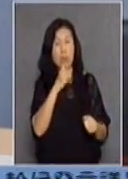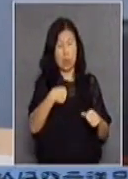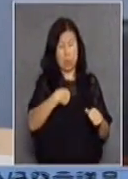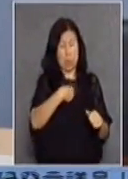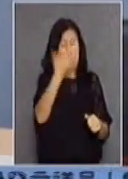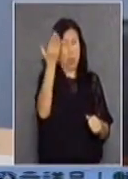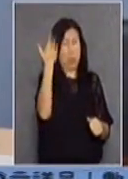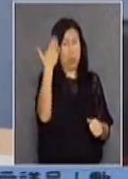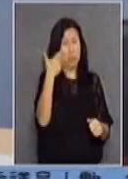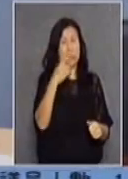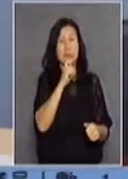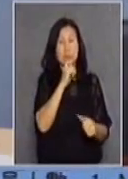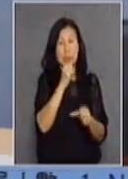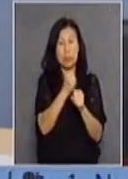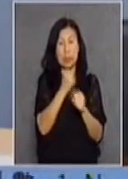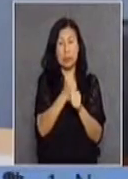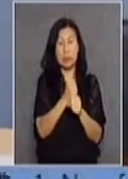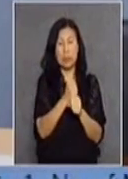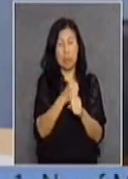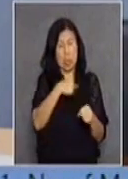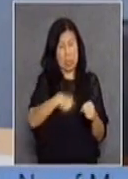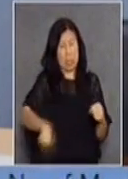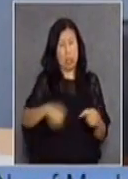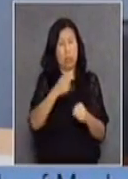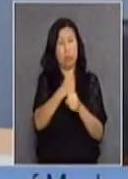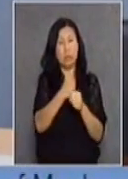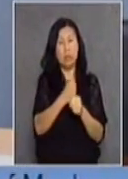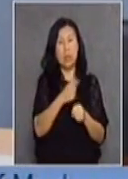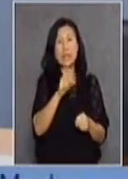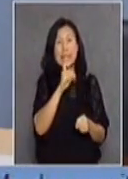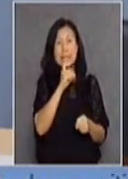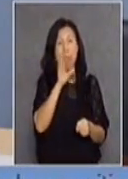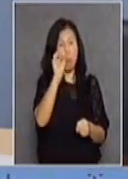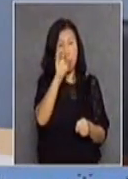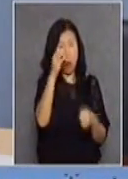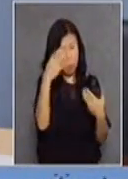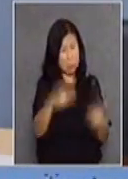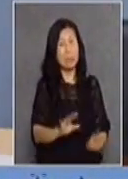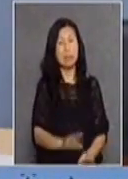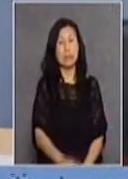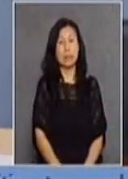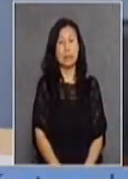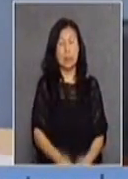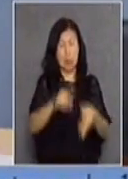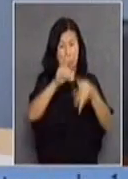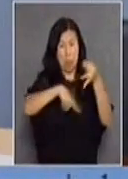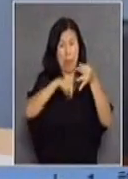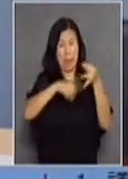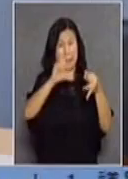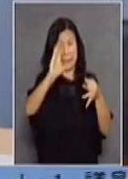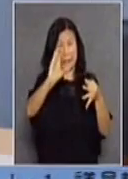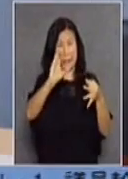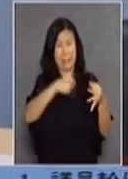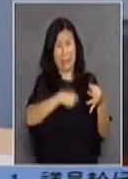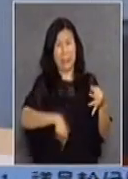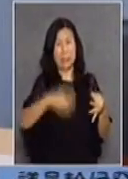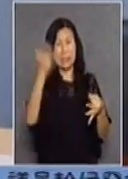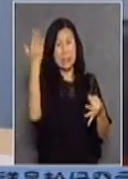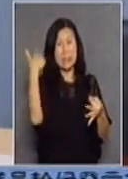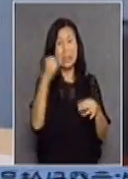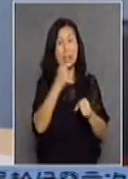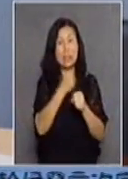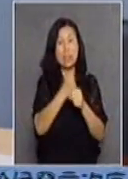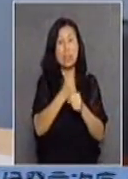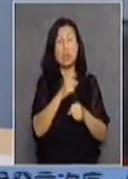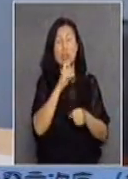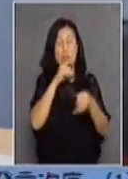個議員嘅時候，我係講過嘅喎。嗱，陳茂波呢一個嘅講話咧，佢最後尾